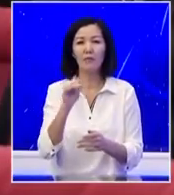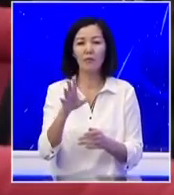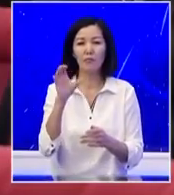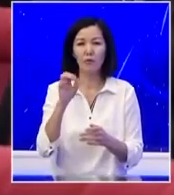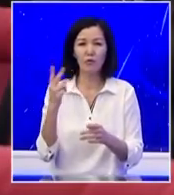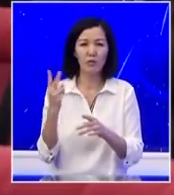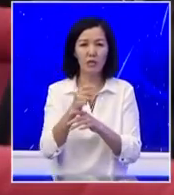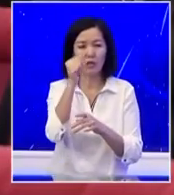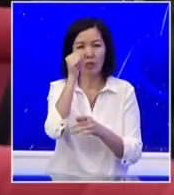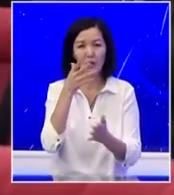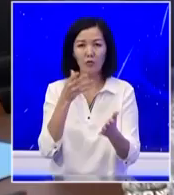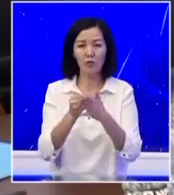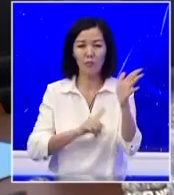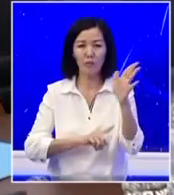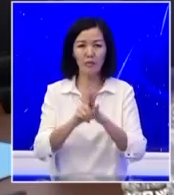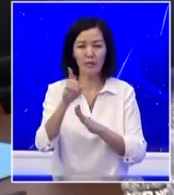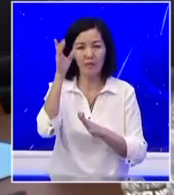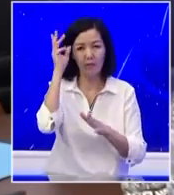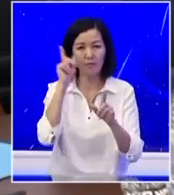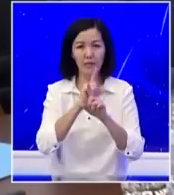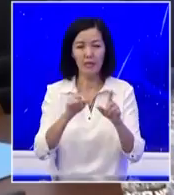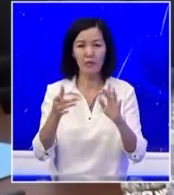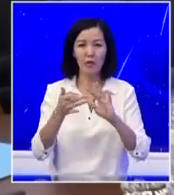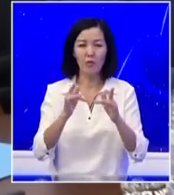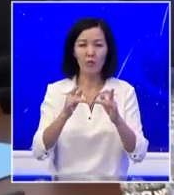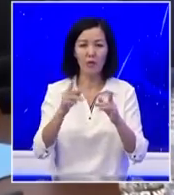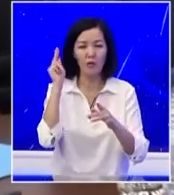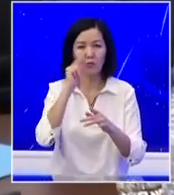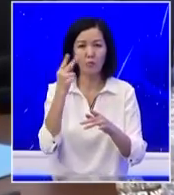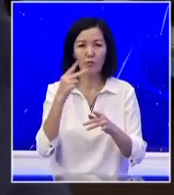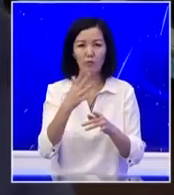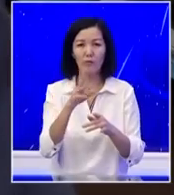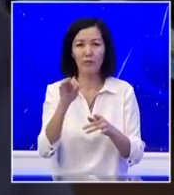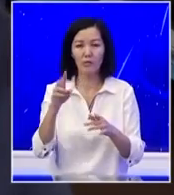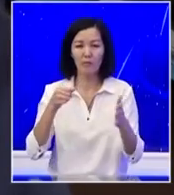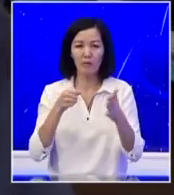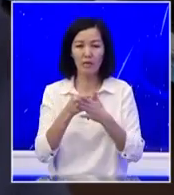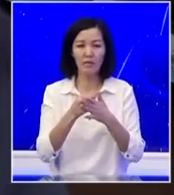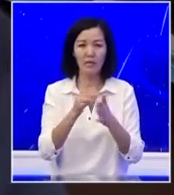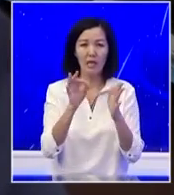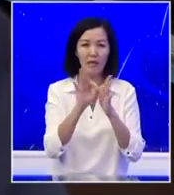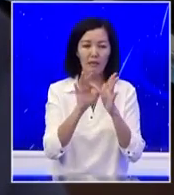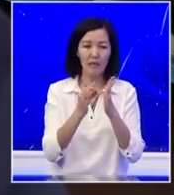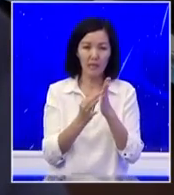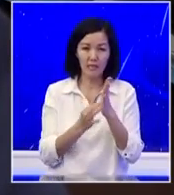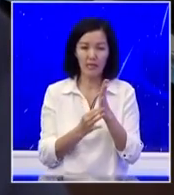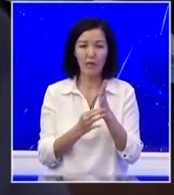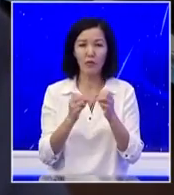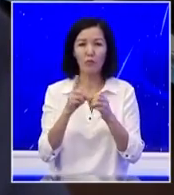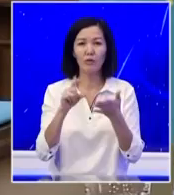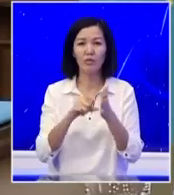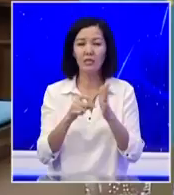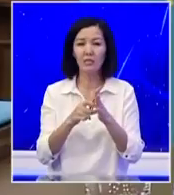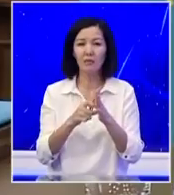өңірде екінші айға төлем жүріп жатыр. Білім саласында онлайн оқыту 25 мамырға дейін. Бірыңғай ұлттық тест кесте бойынша 11-ші сыныптан